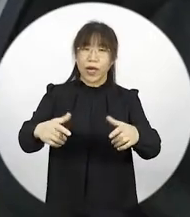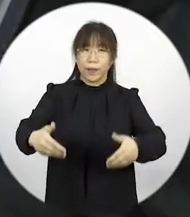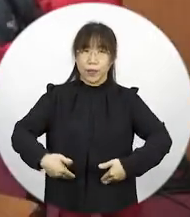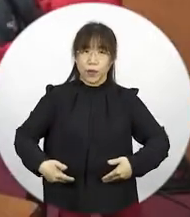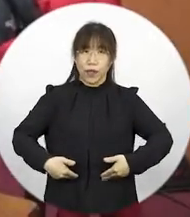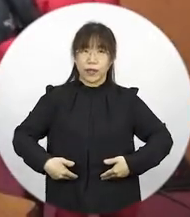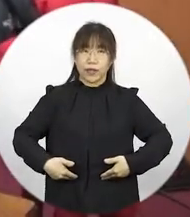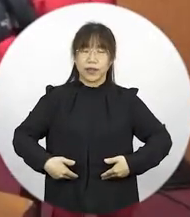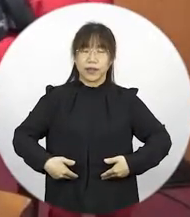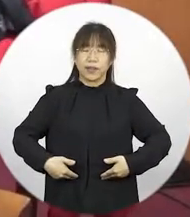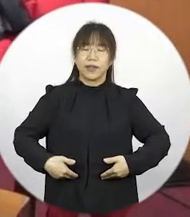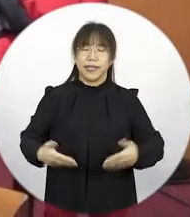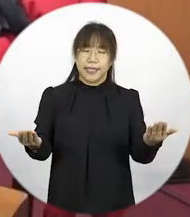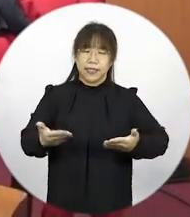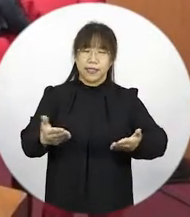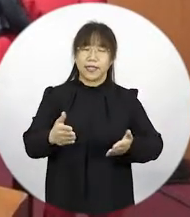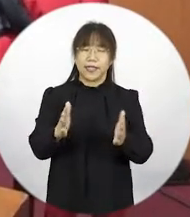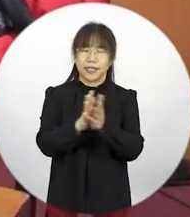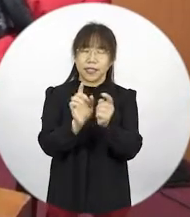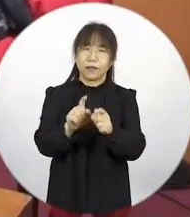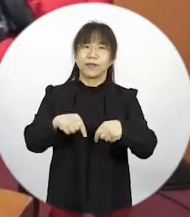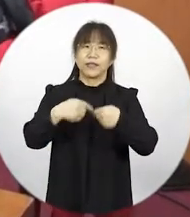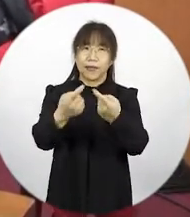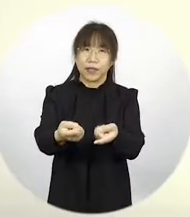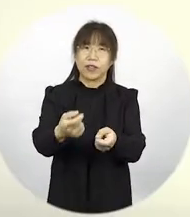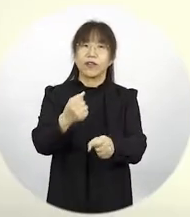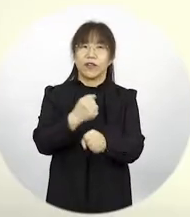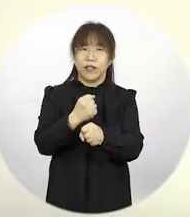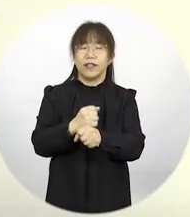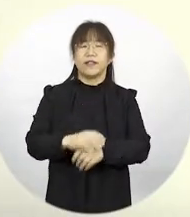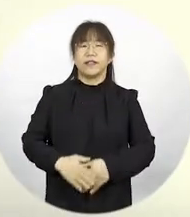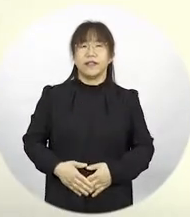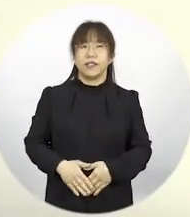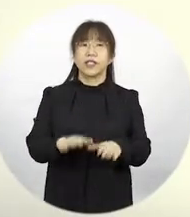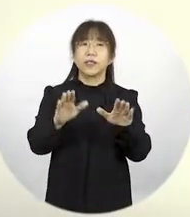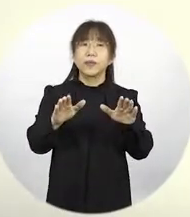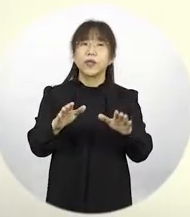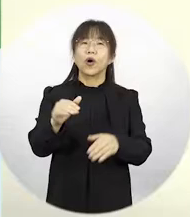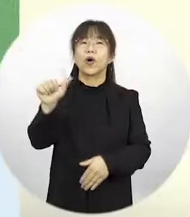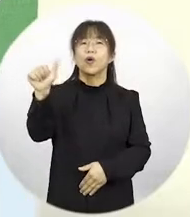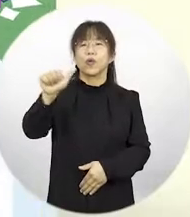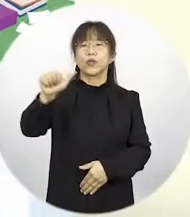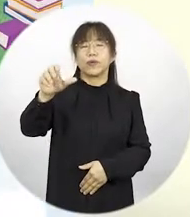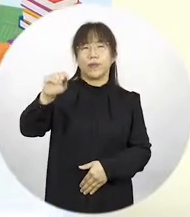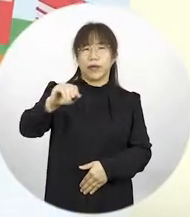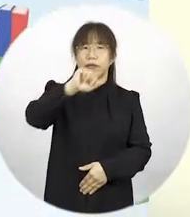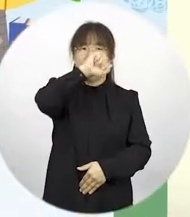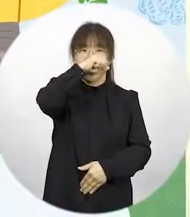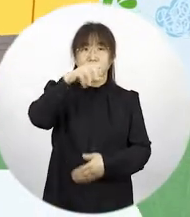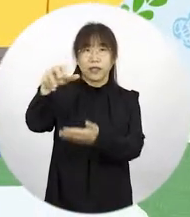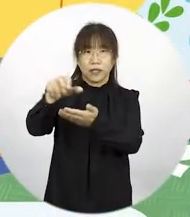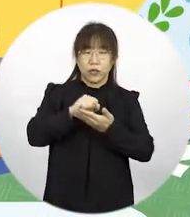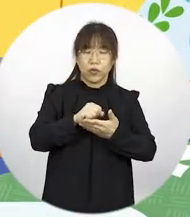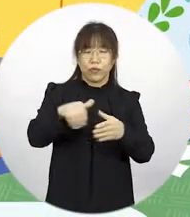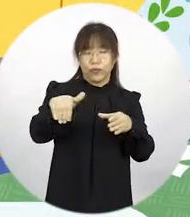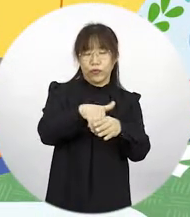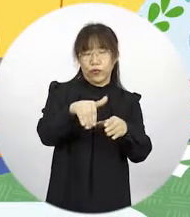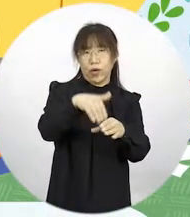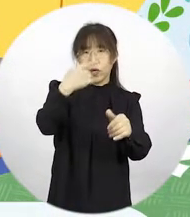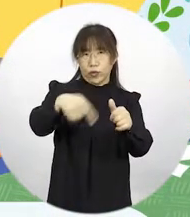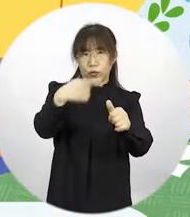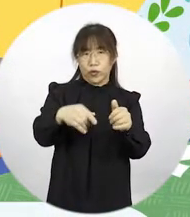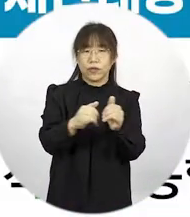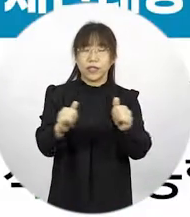편성 과정에도 참여하는 제도입니다. 이번 공모사업 규모는 총 5천만 원으로 문화, 교육,